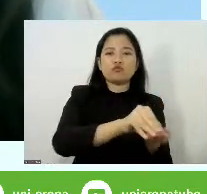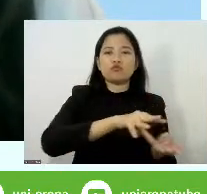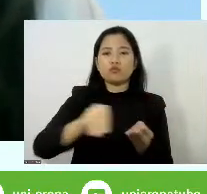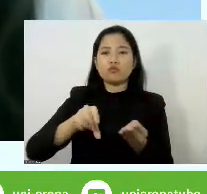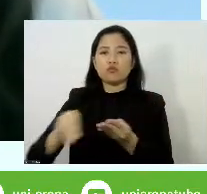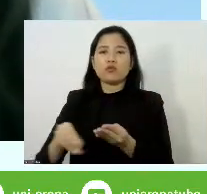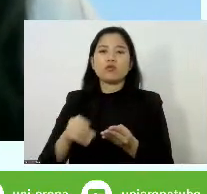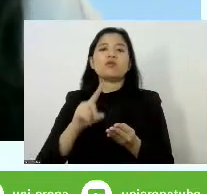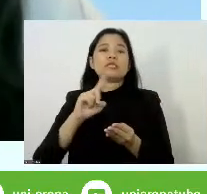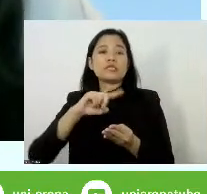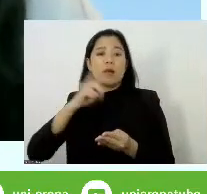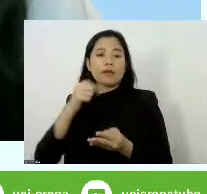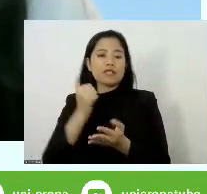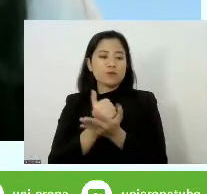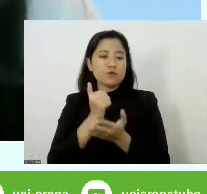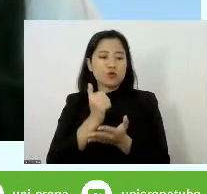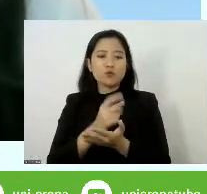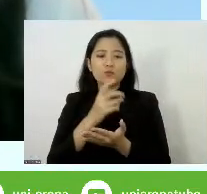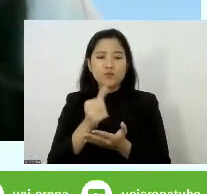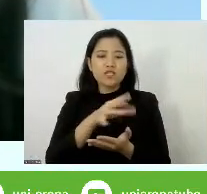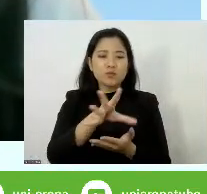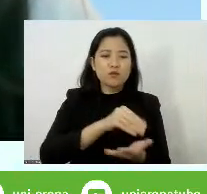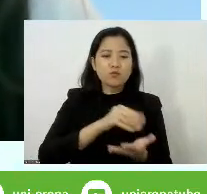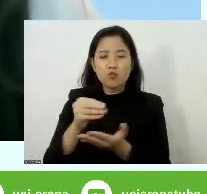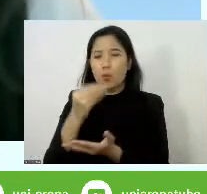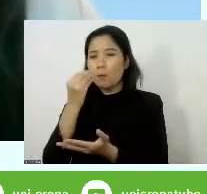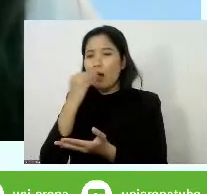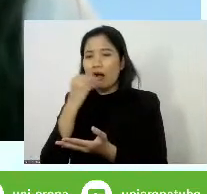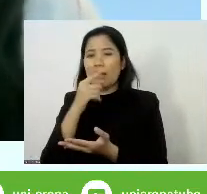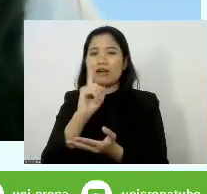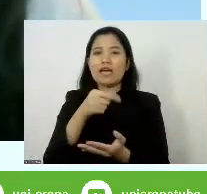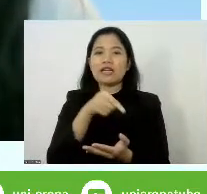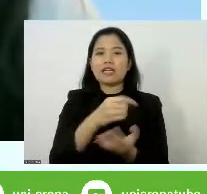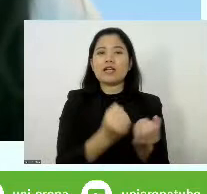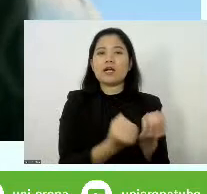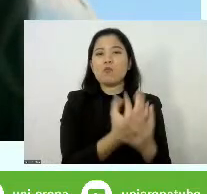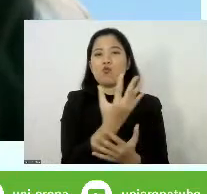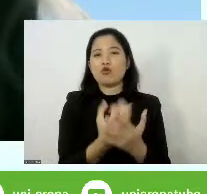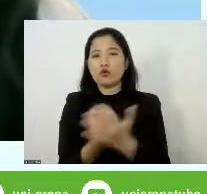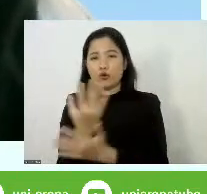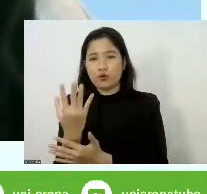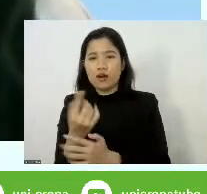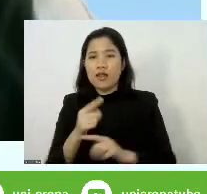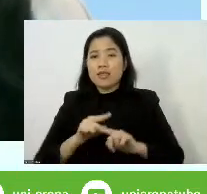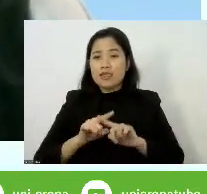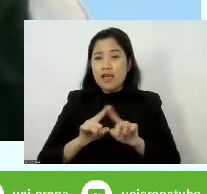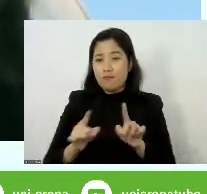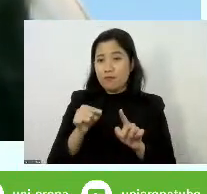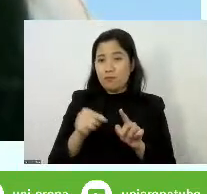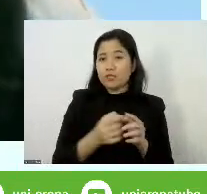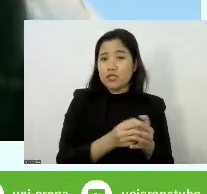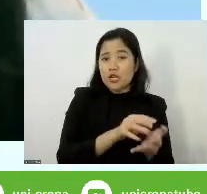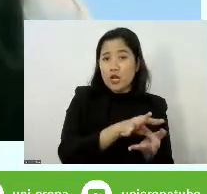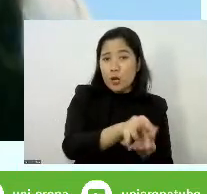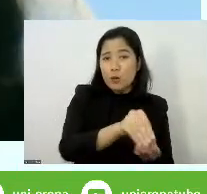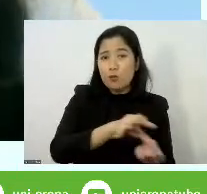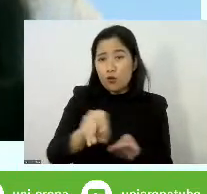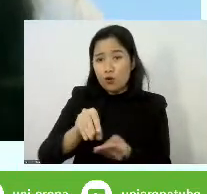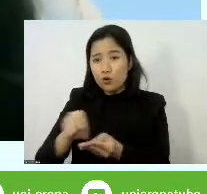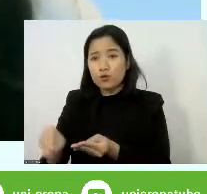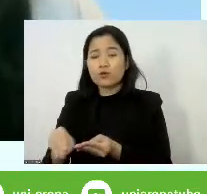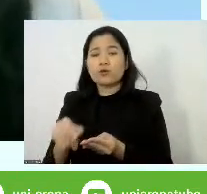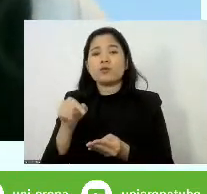dari kebunku saja gitulah untuk Saya nah tapi waktu berkebun itu sambil nyari-nyari harapan lah